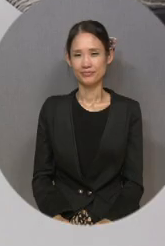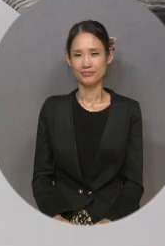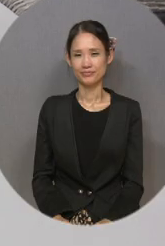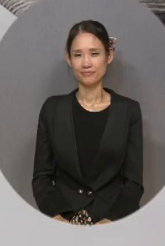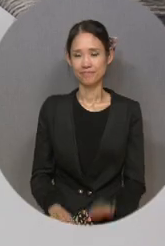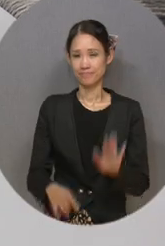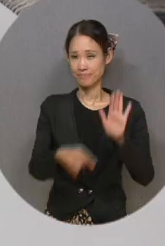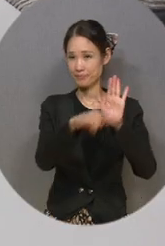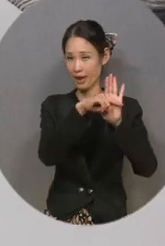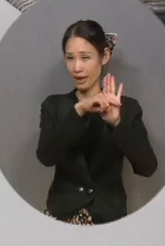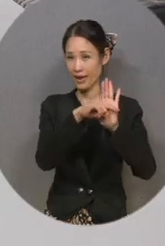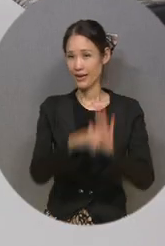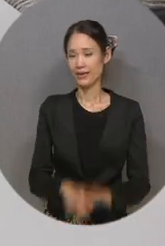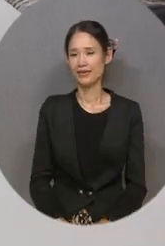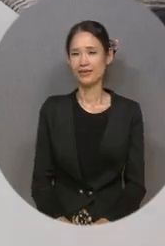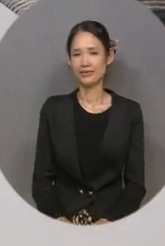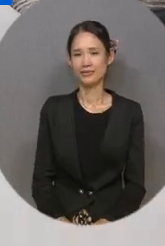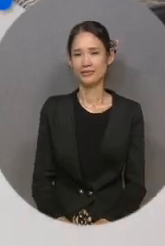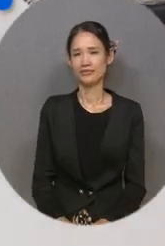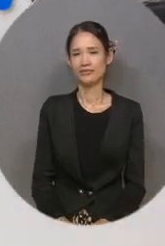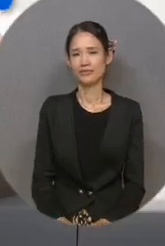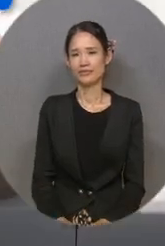빼기.